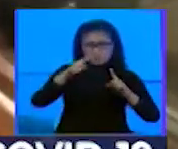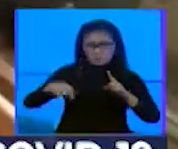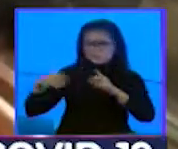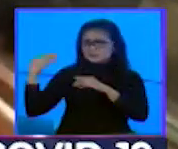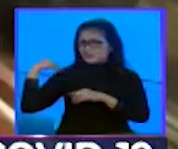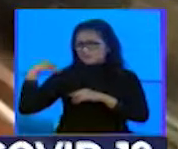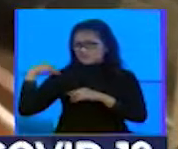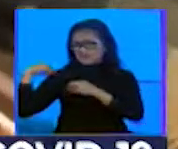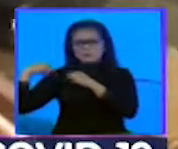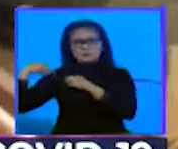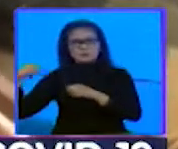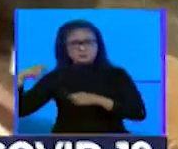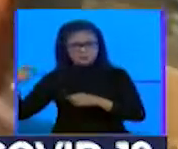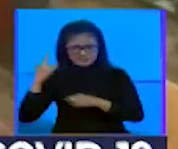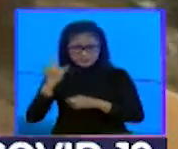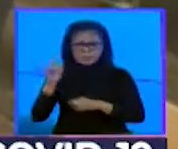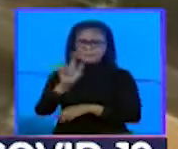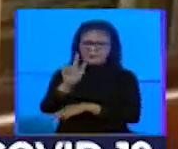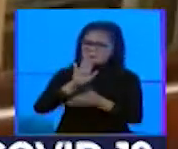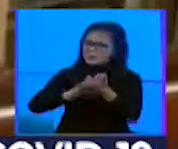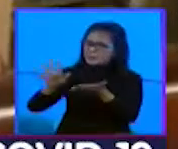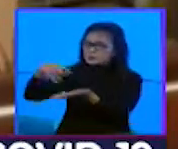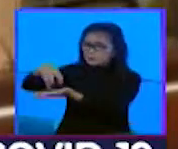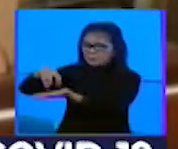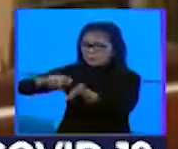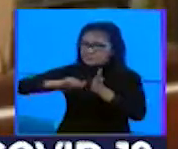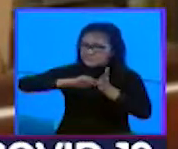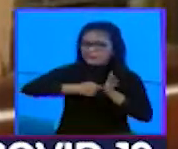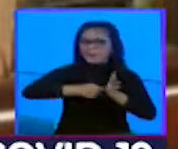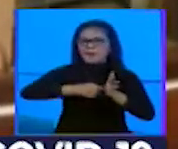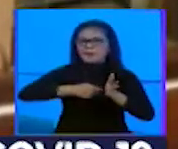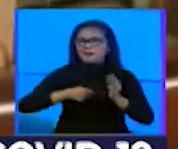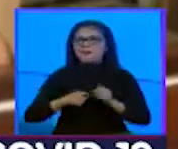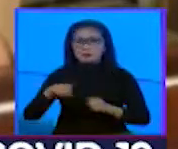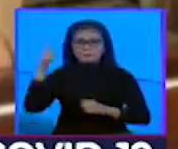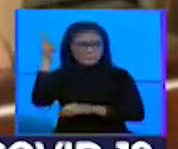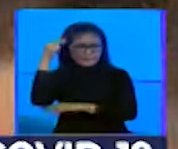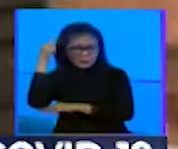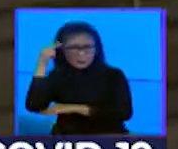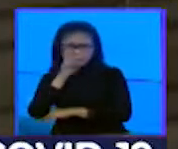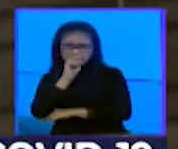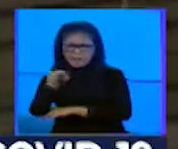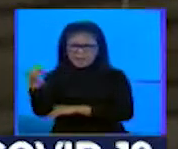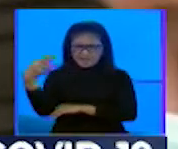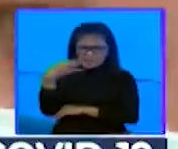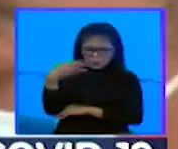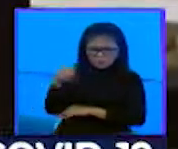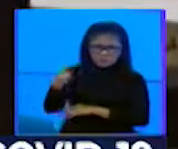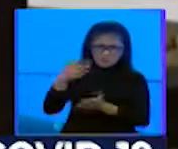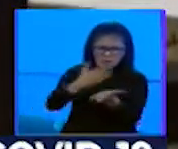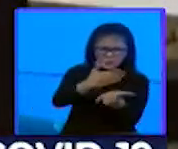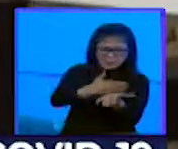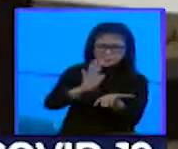sanksi penutupan dan penyegelan wahana wisata Waterboom Cikarang. Pemerintah tidak menghalangi kegiatan ekonomi warga, namun pengelola dan warga diimbau